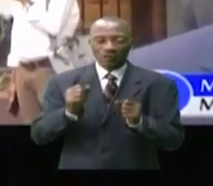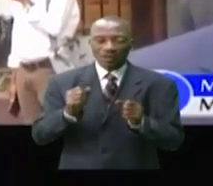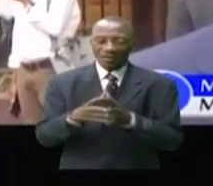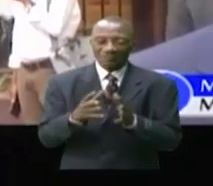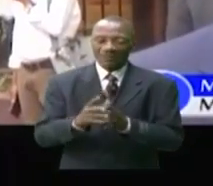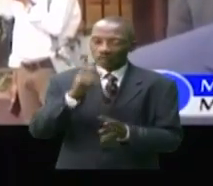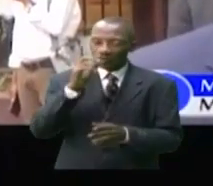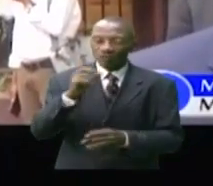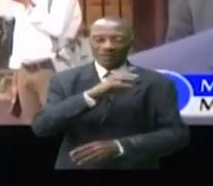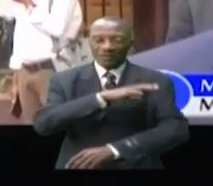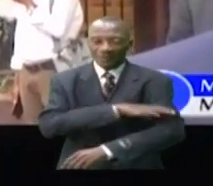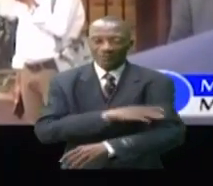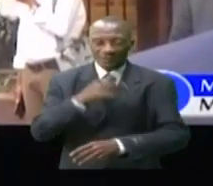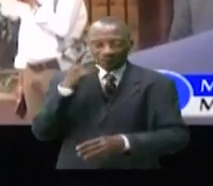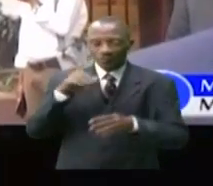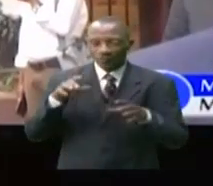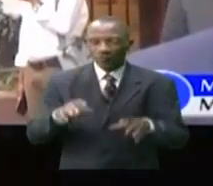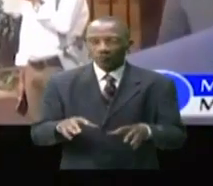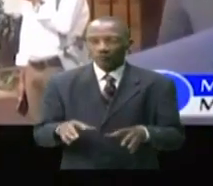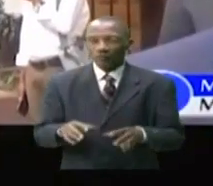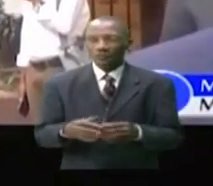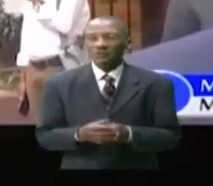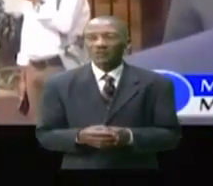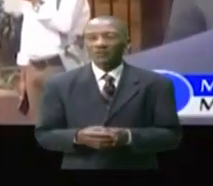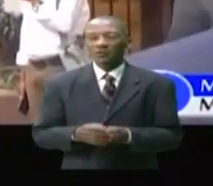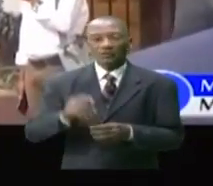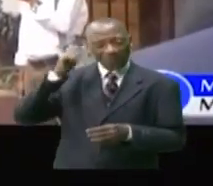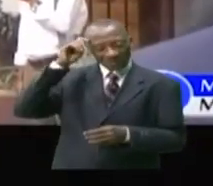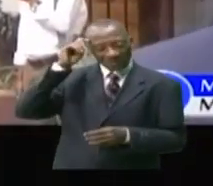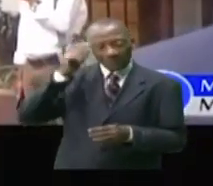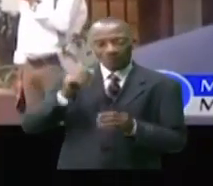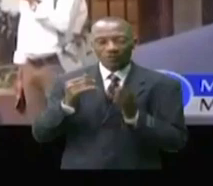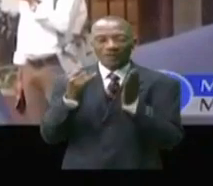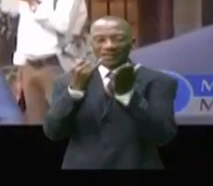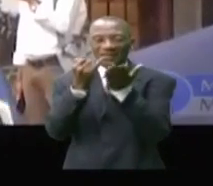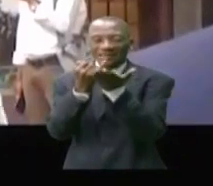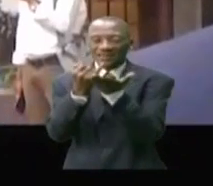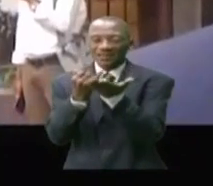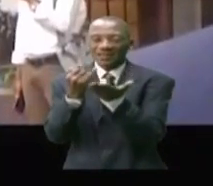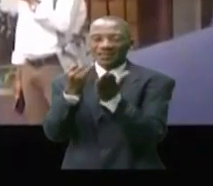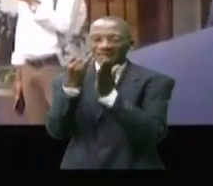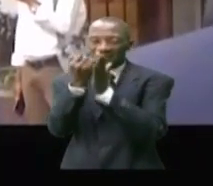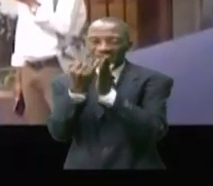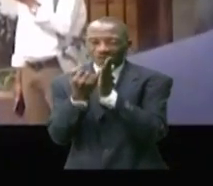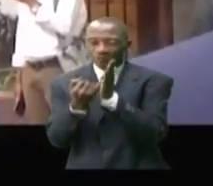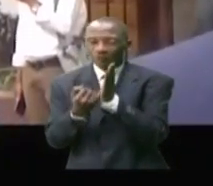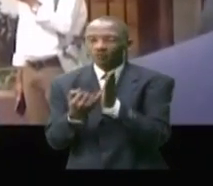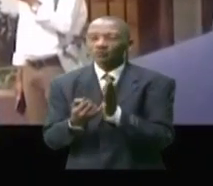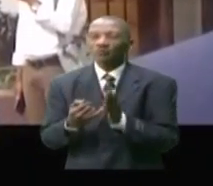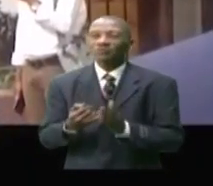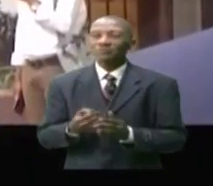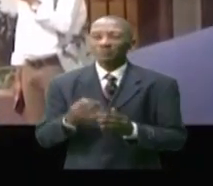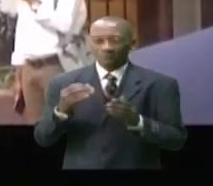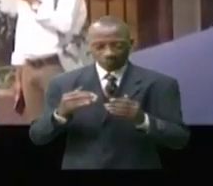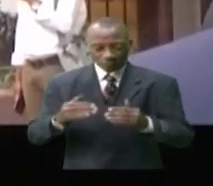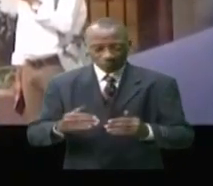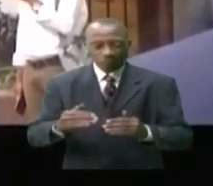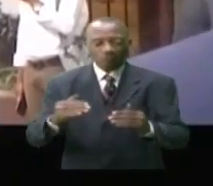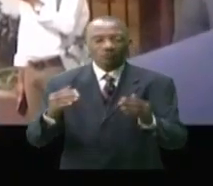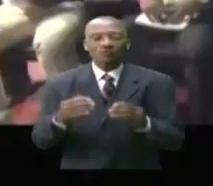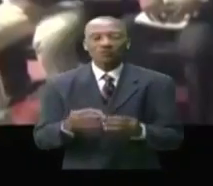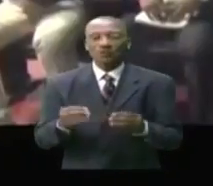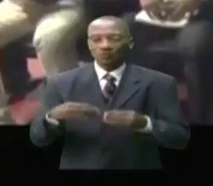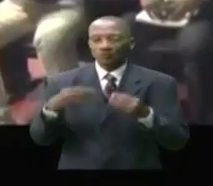être indépendante pour assurer que nos institutions, pour assurer qu'il y aura un pouvoir contraignant pour assurer l'efficacité de